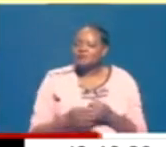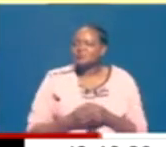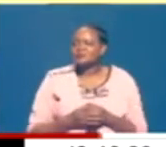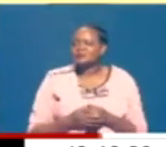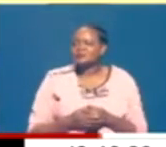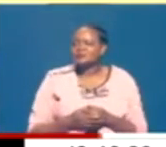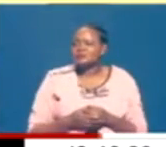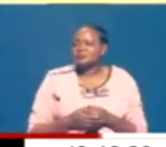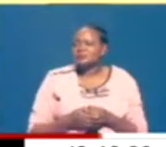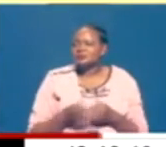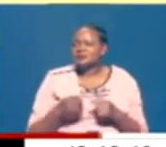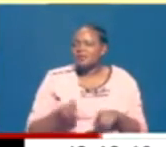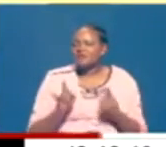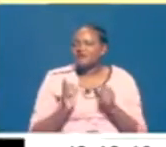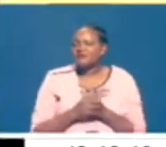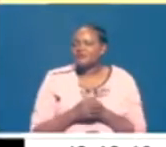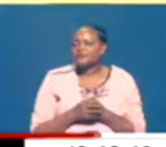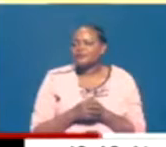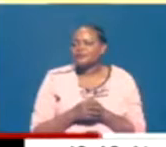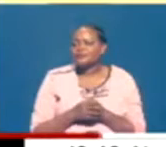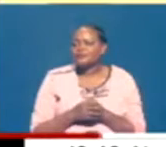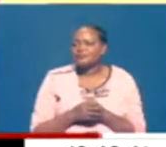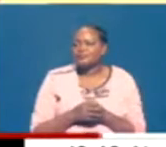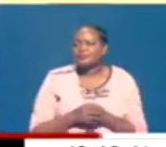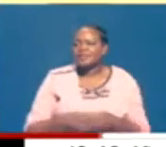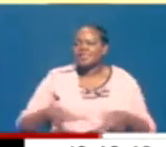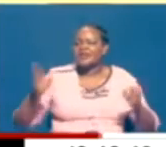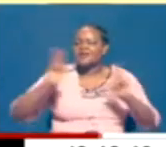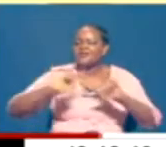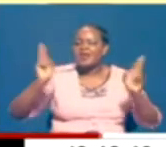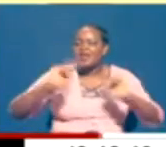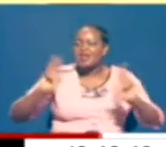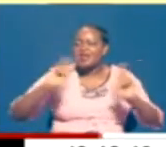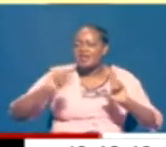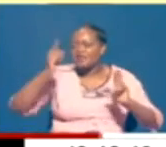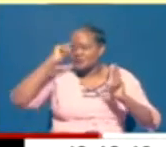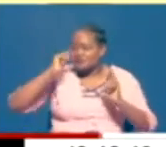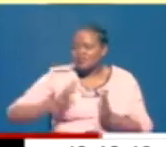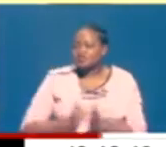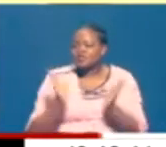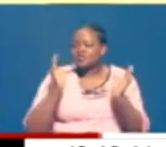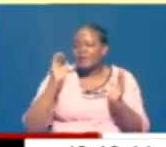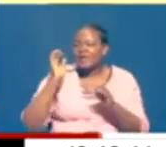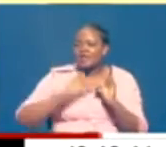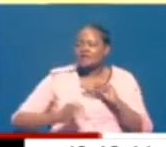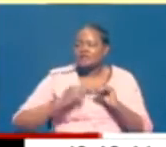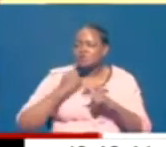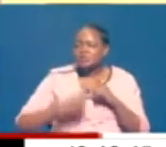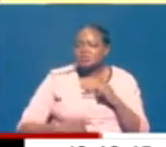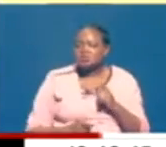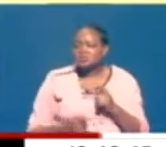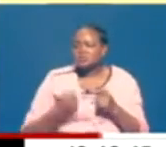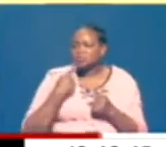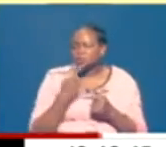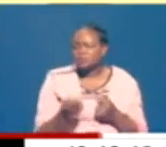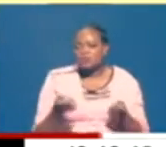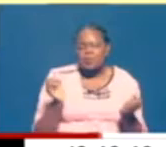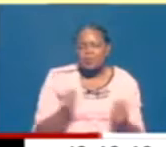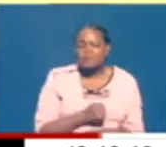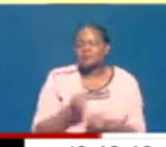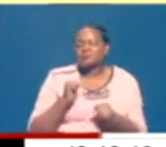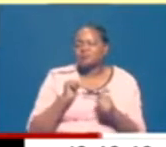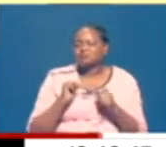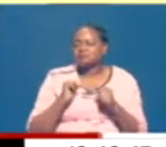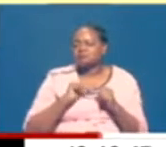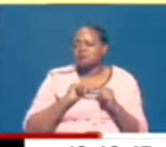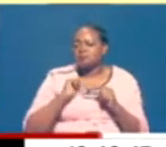pale katika high gear ya kujitayarisha kwenda general election mwaka inakuja. So hatuwezi tukaenda referendum, lakini